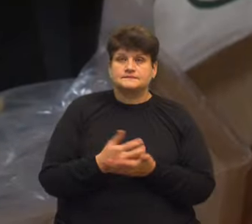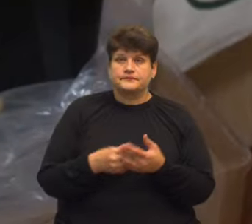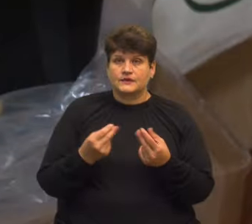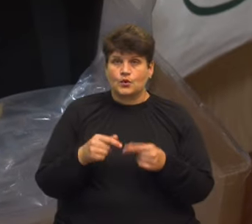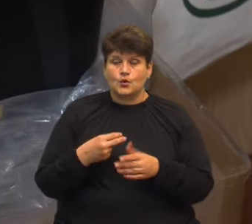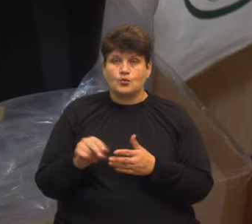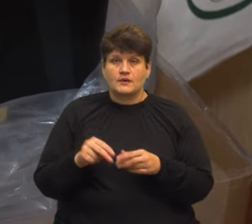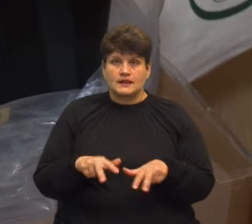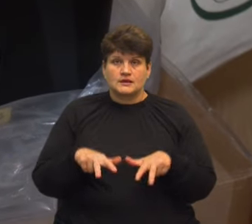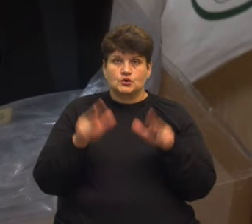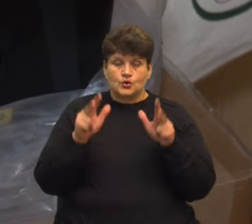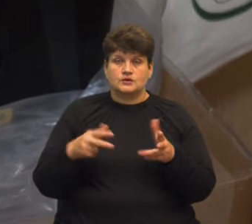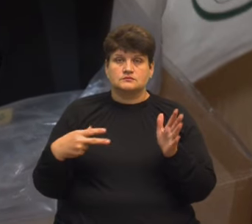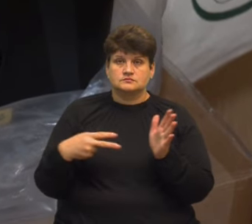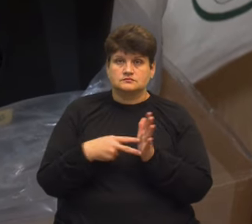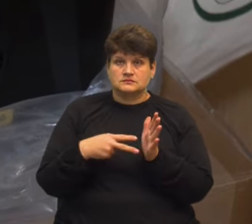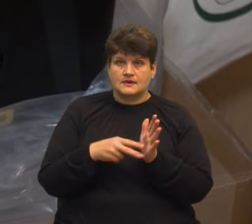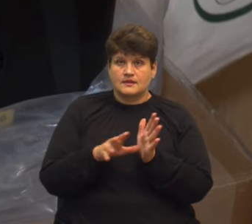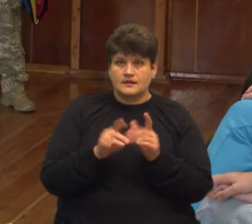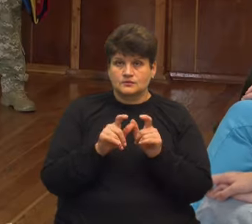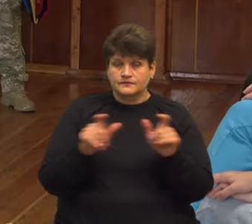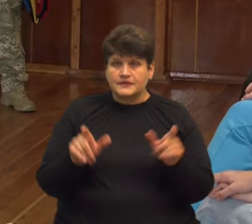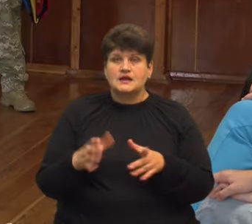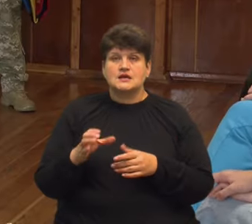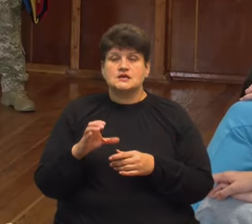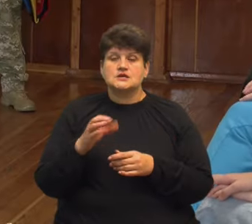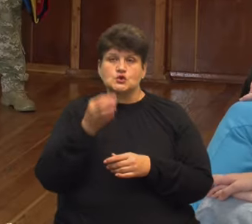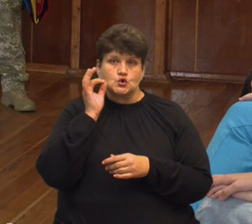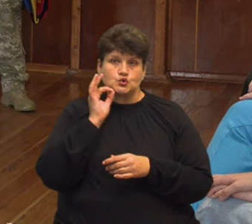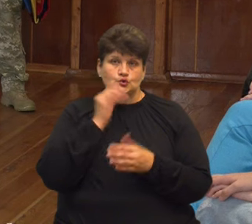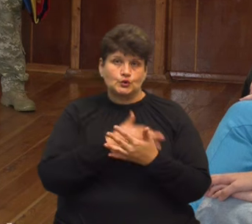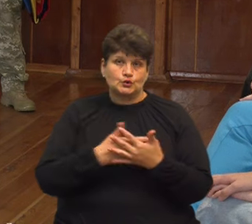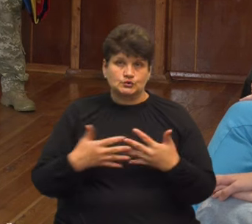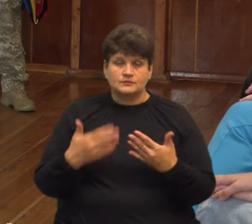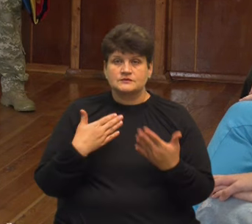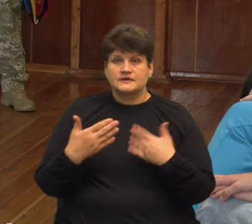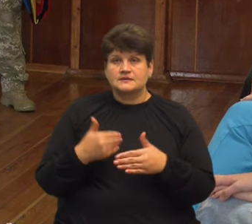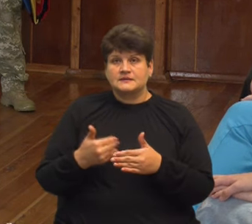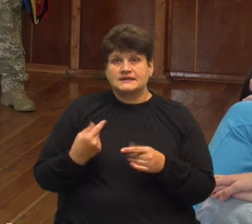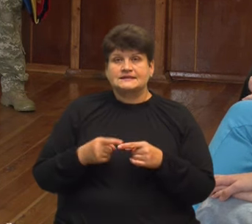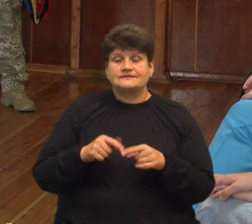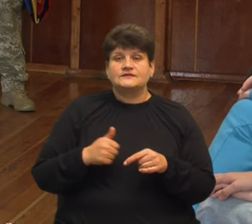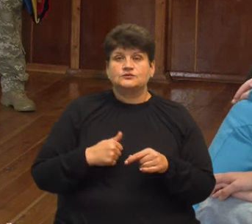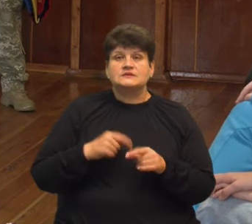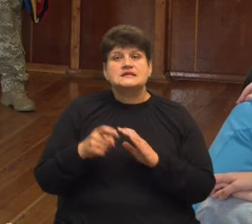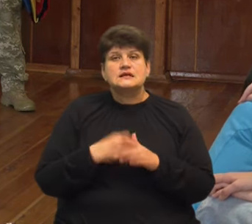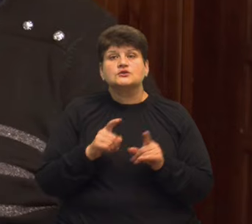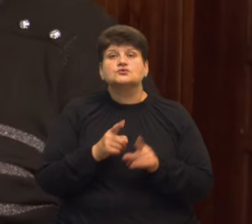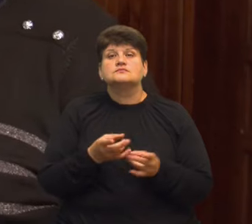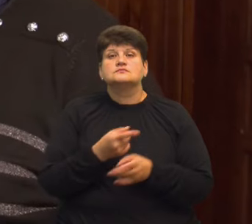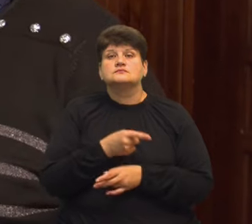дрон, портативну електростанцію та солодощі. Перед ярмарком поспілкувалися з військовими, аби дізнатися, що їм